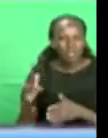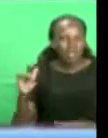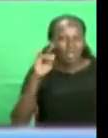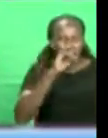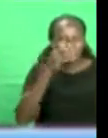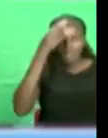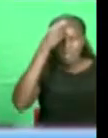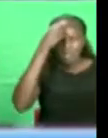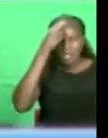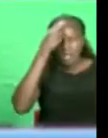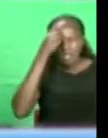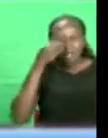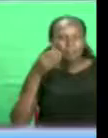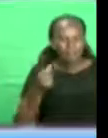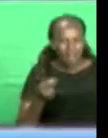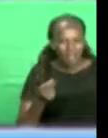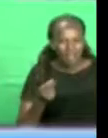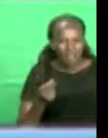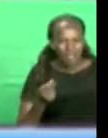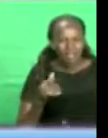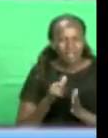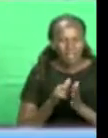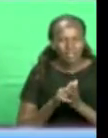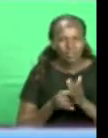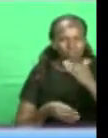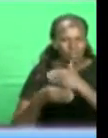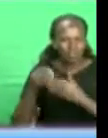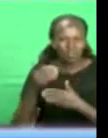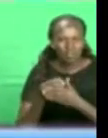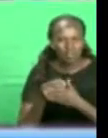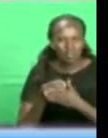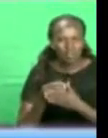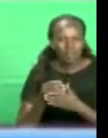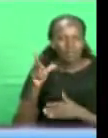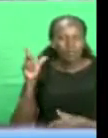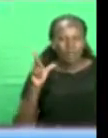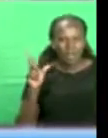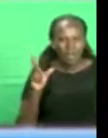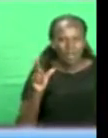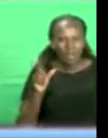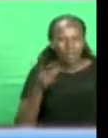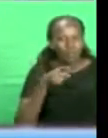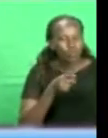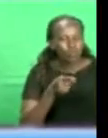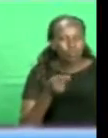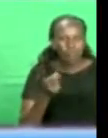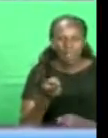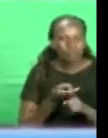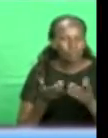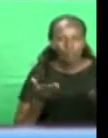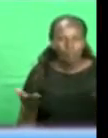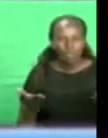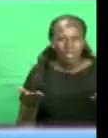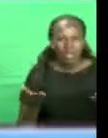Kitale, pesa yenye umejenga palace kule Likuyani Lugari, Oparanya ulitoa wapi?